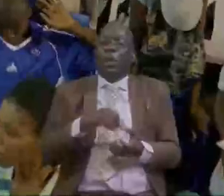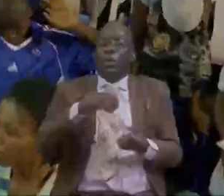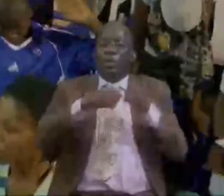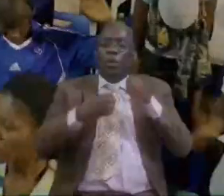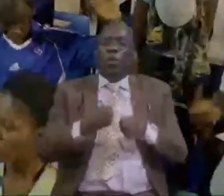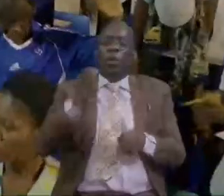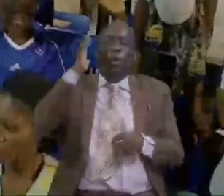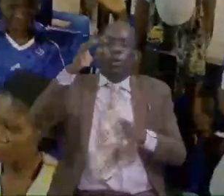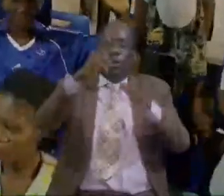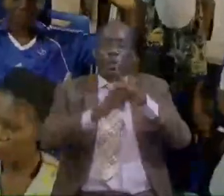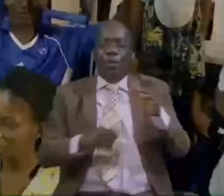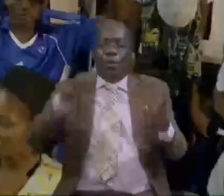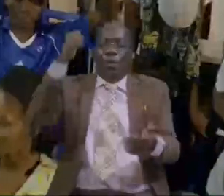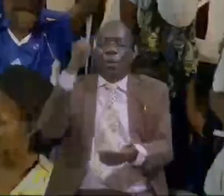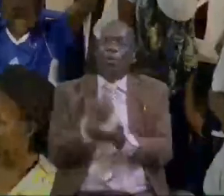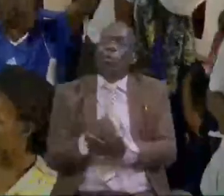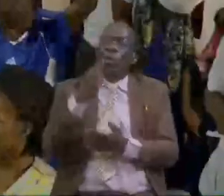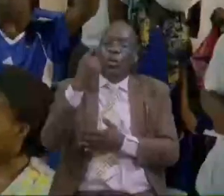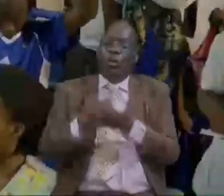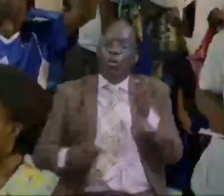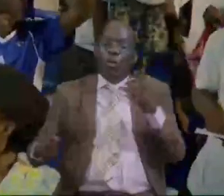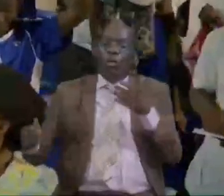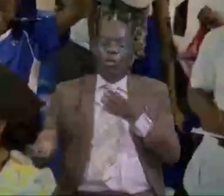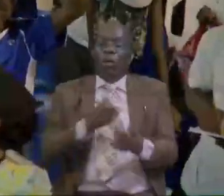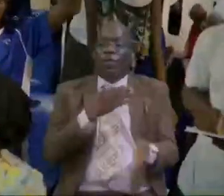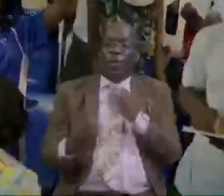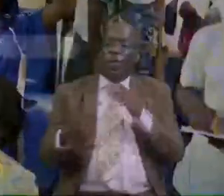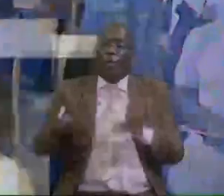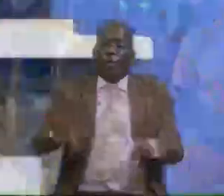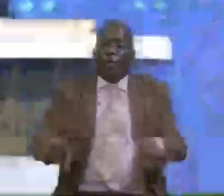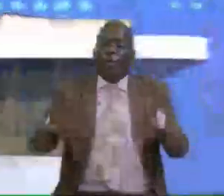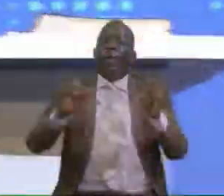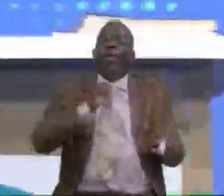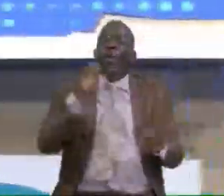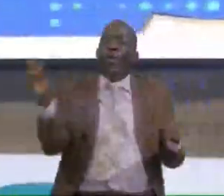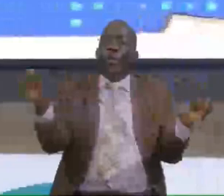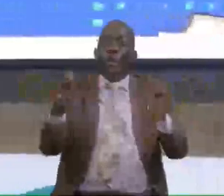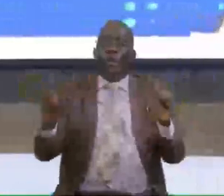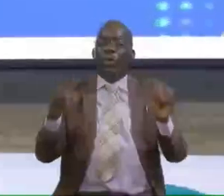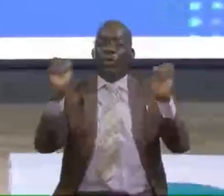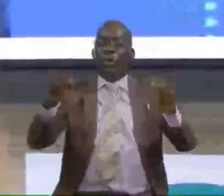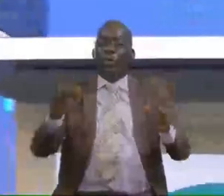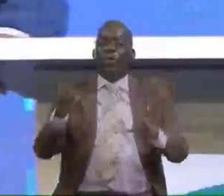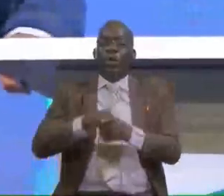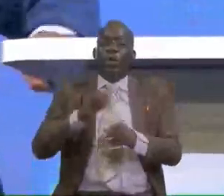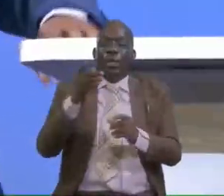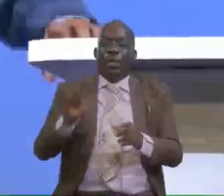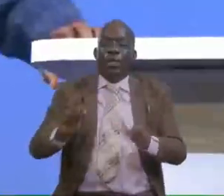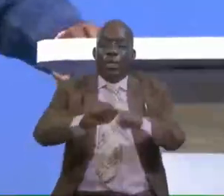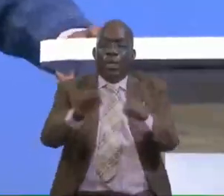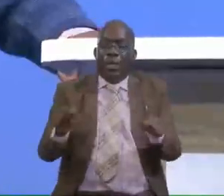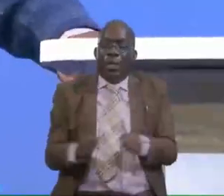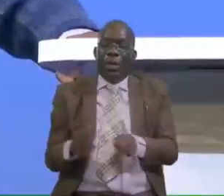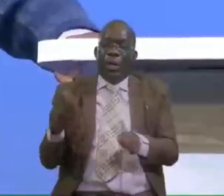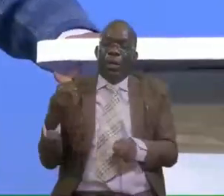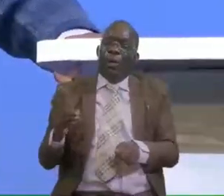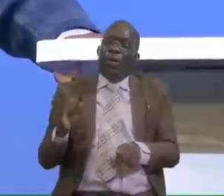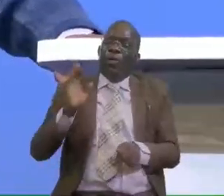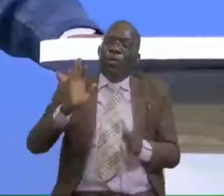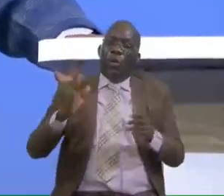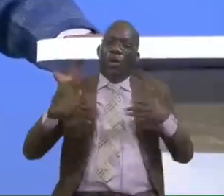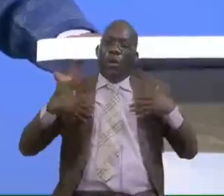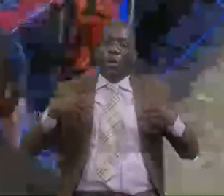disparaître. Quel que soit ce que tu trouvais impossible avant, dans n'importe quel domaine de ta vie, dans la